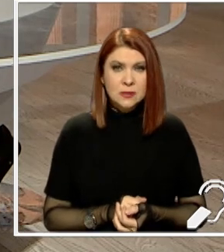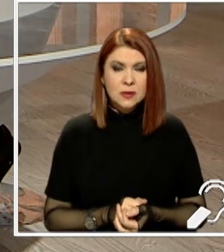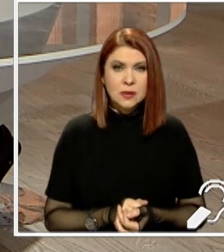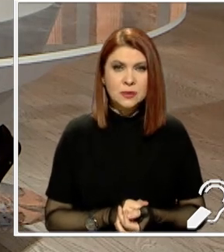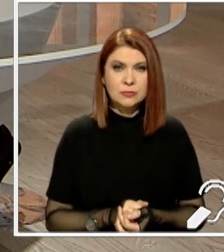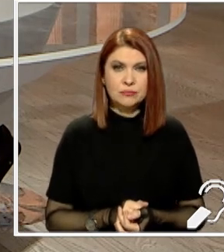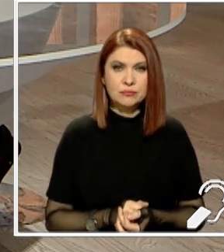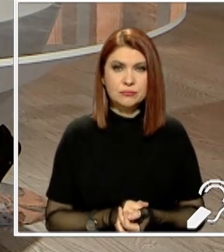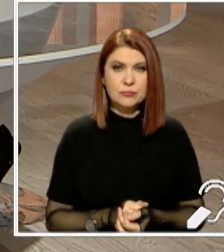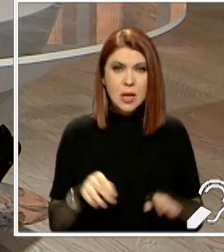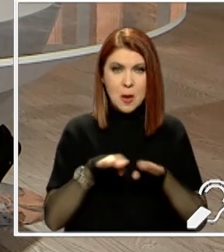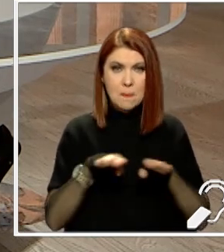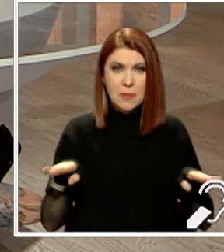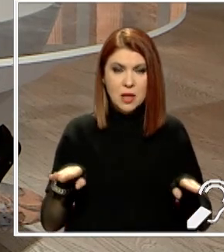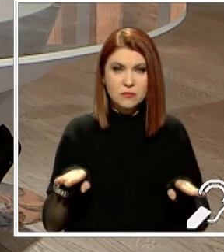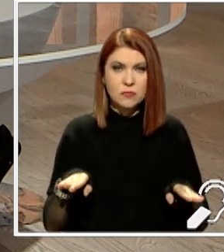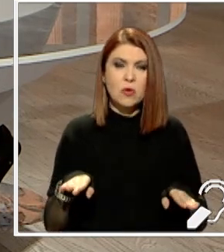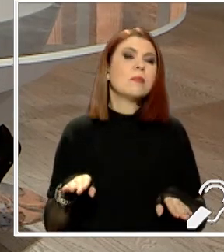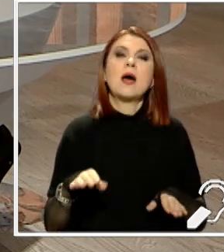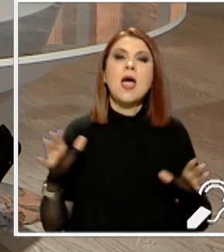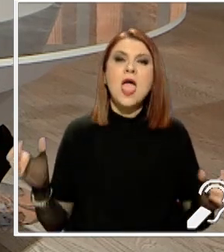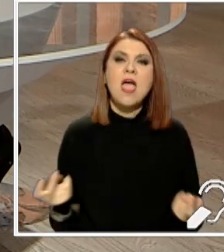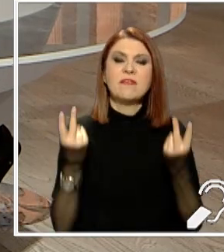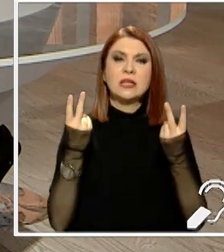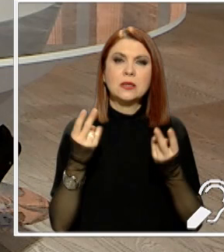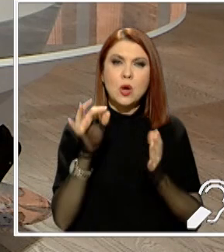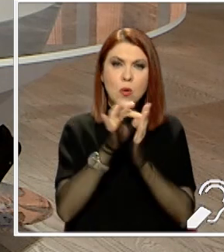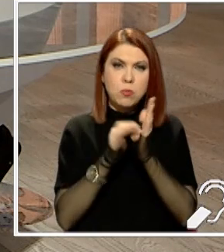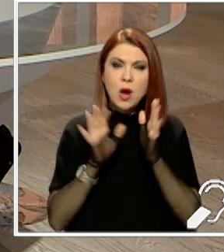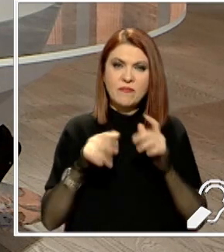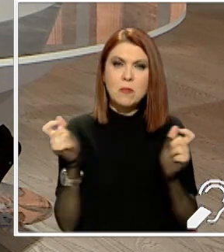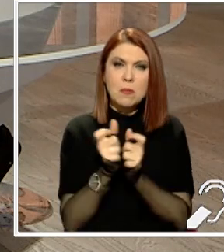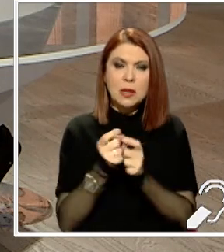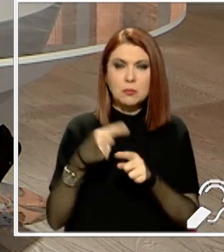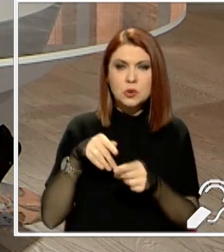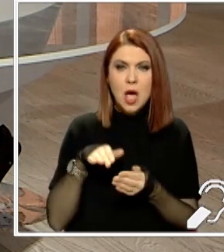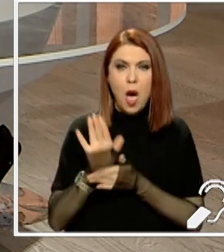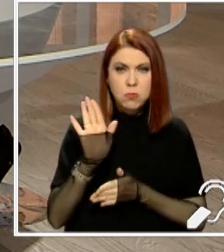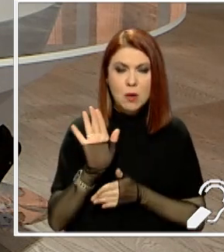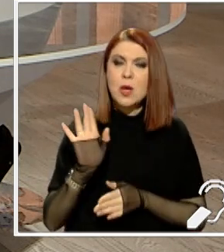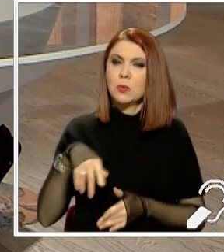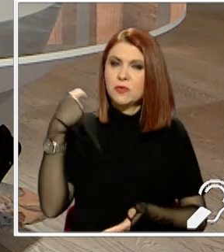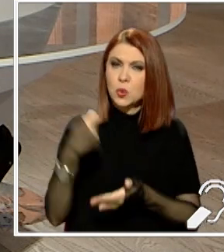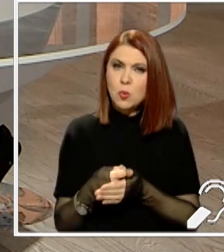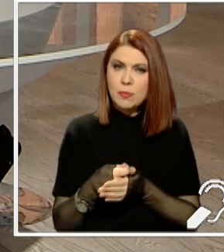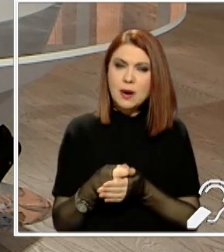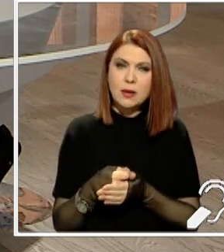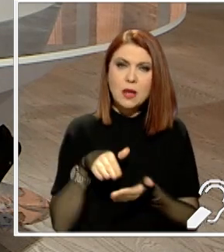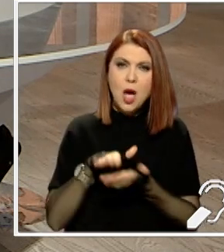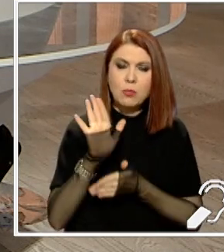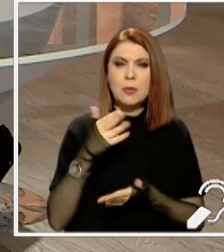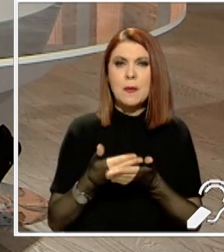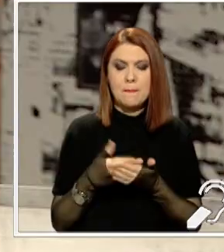Prin platforma Eventbook, prin care noi avem bilete și abonamente la festival, vor putea fi cumpărate pasuri și